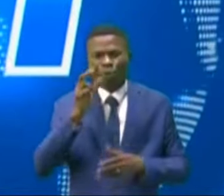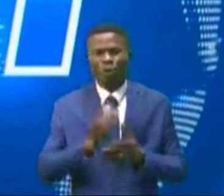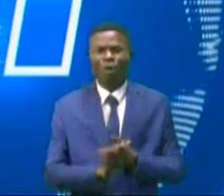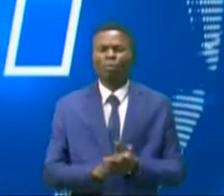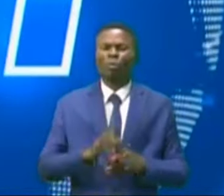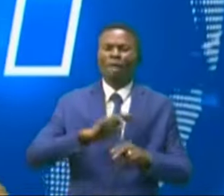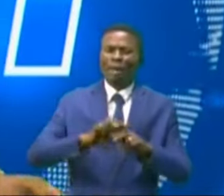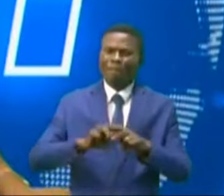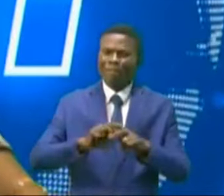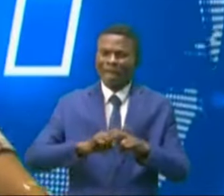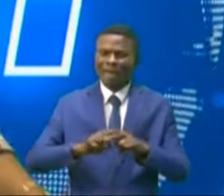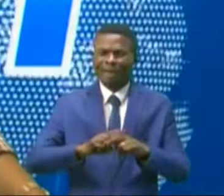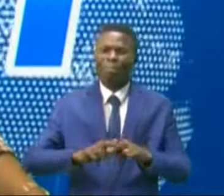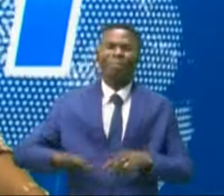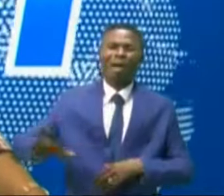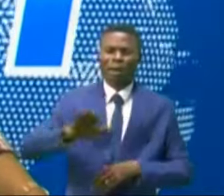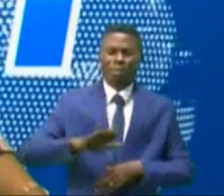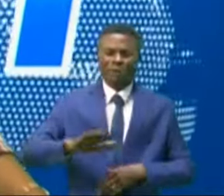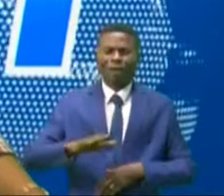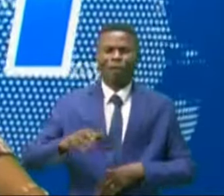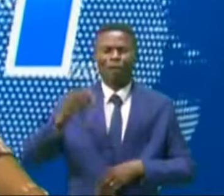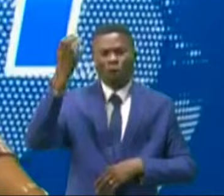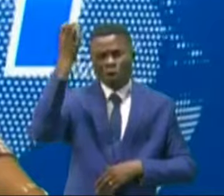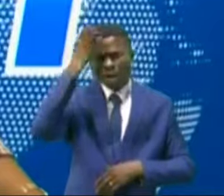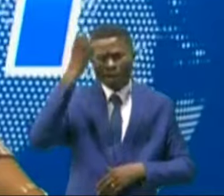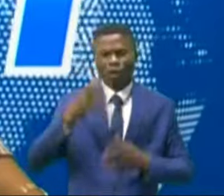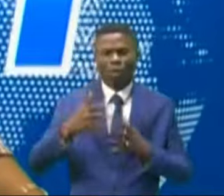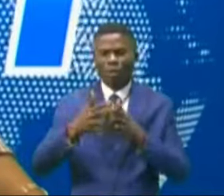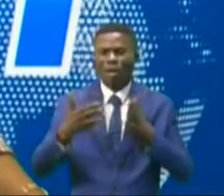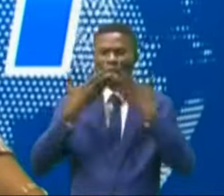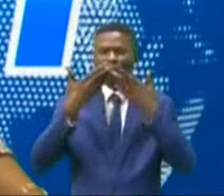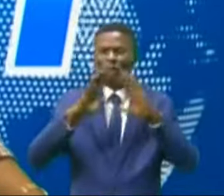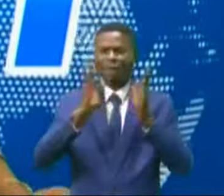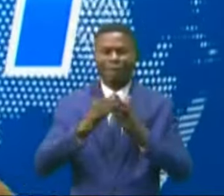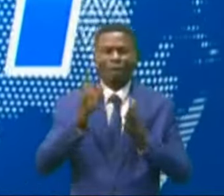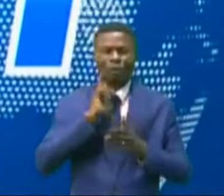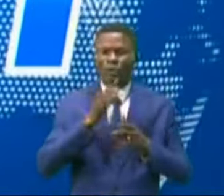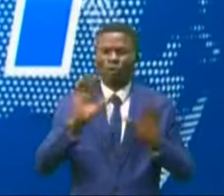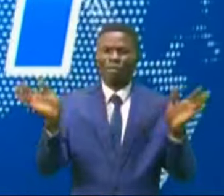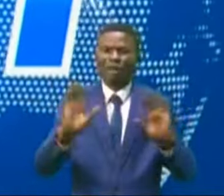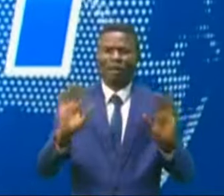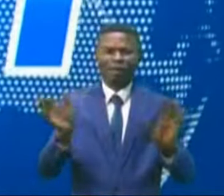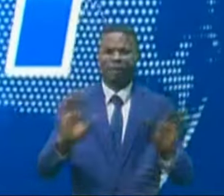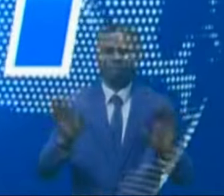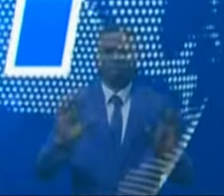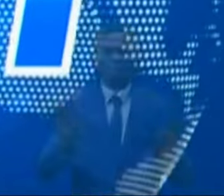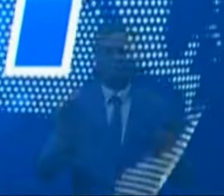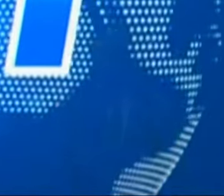Retrouvez à 20h Sandra Nyangitabou. Excellent week-end à toutes et à tous. Au revoir.